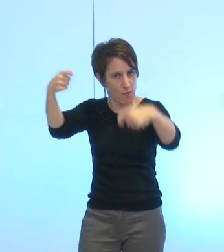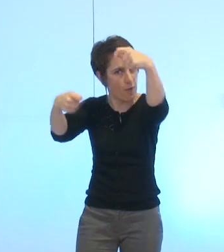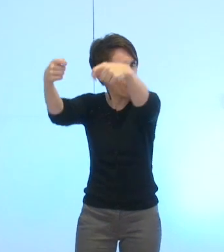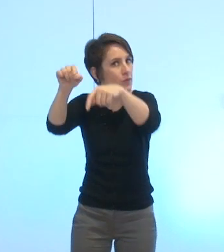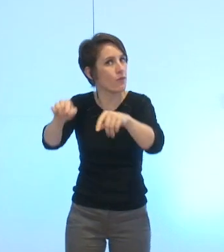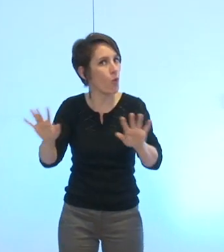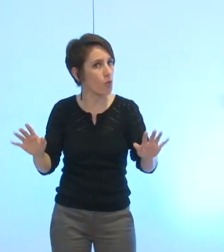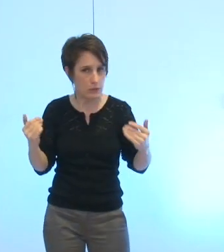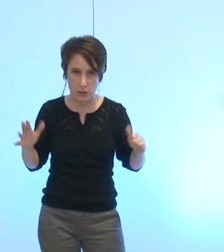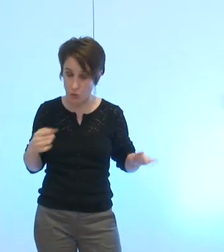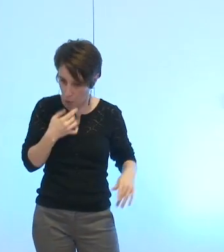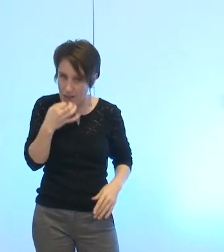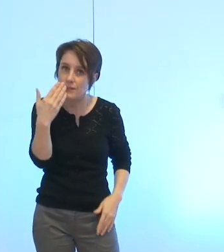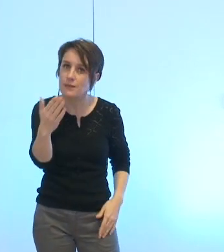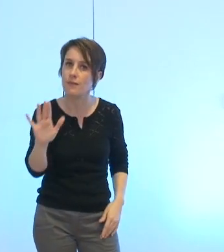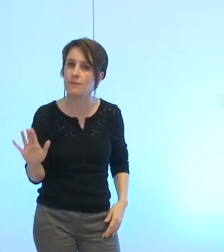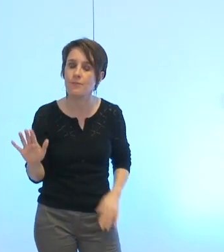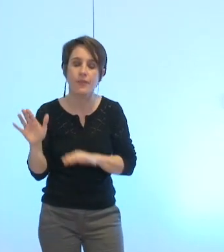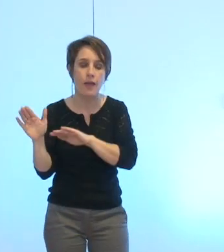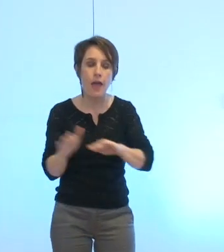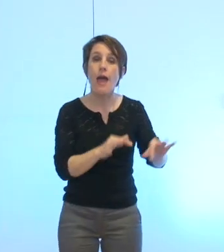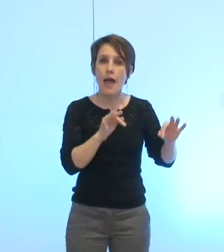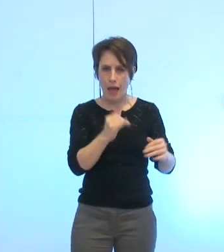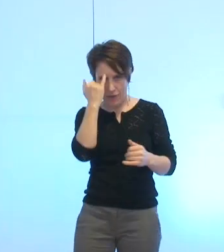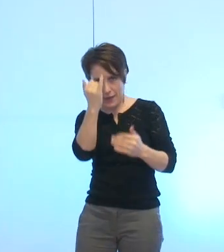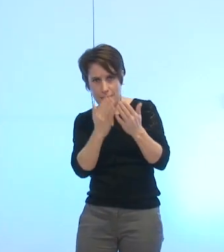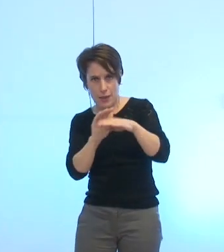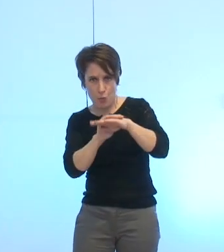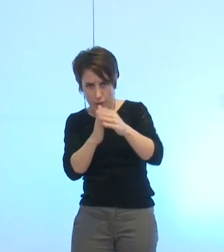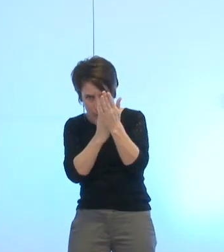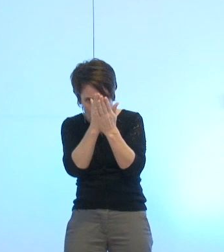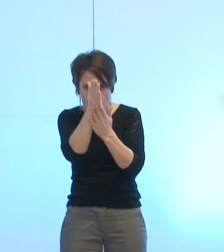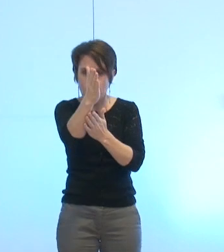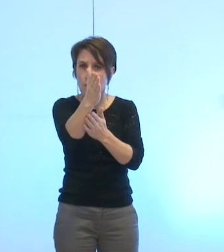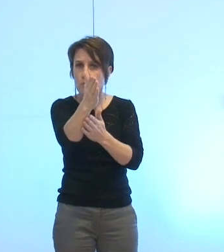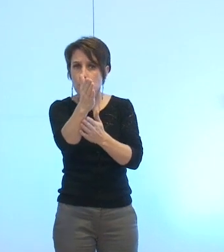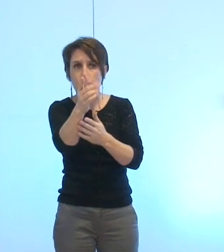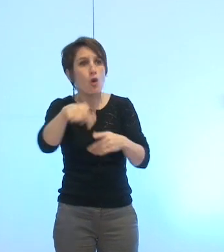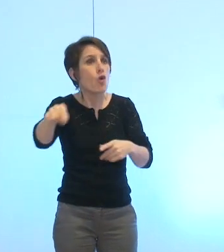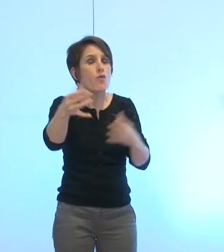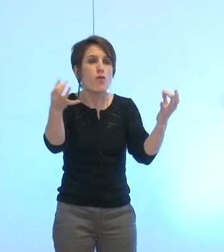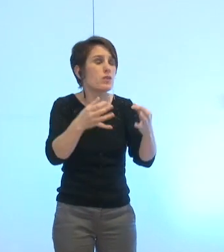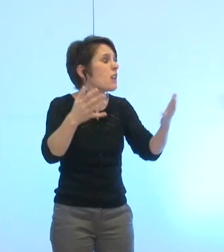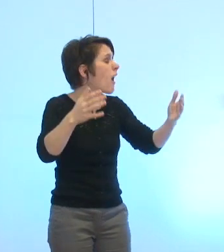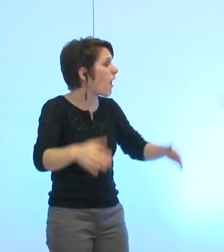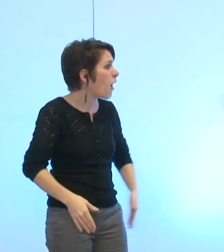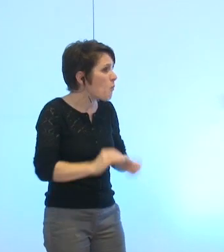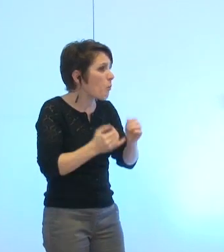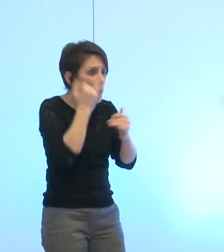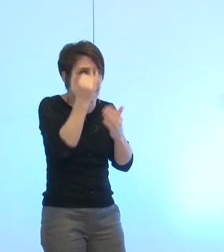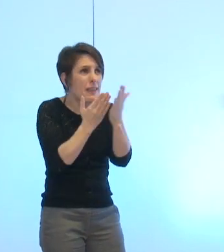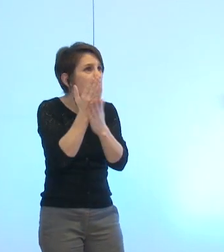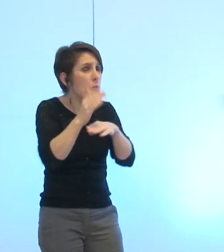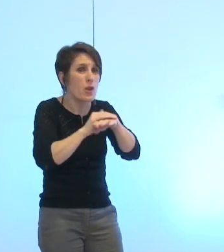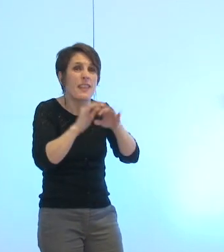notre ligne politique B si vous attendez effectivement que notre ligne politique vous dites qu'il y en a pas tend qu'on ne met pas en place votre